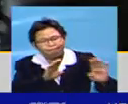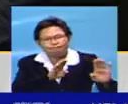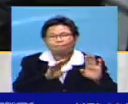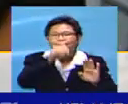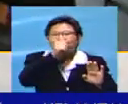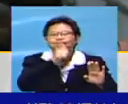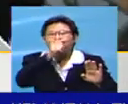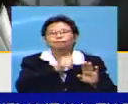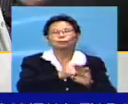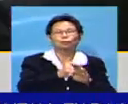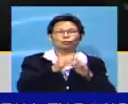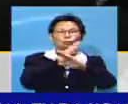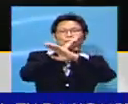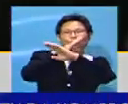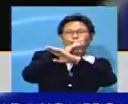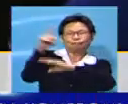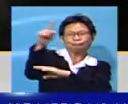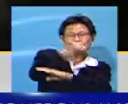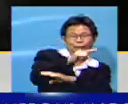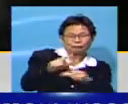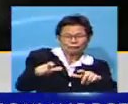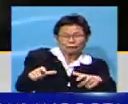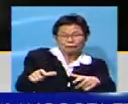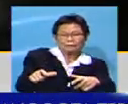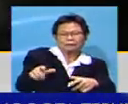bentuk ekstremisme. Justru Yayasan Gerakan